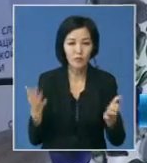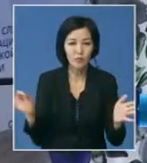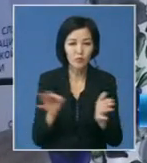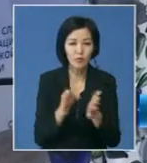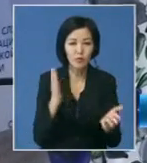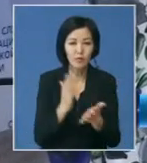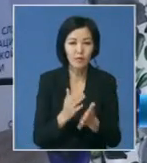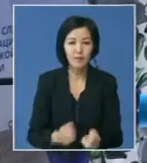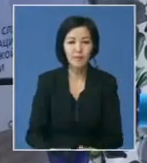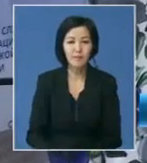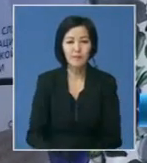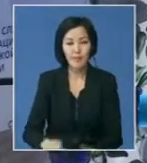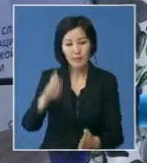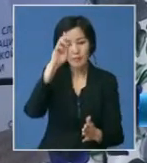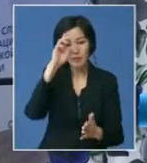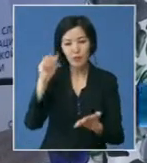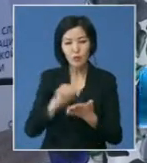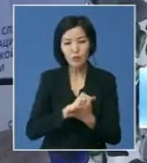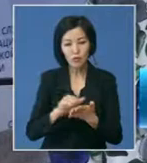Мемлекеттік архивтердегі құжаттардың сақталуын